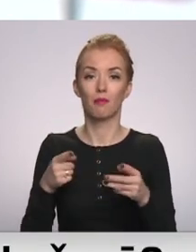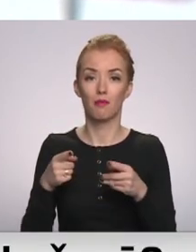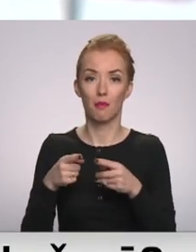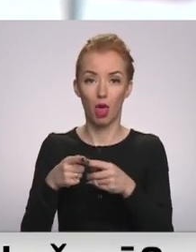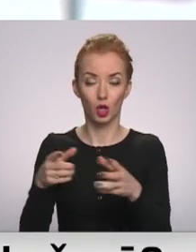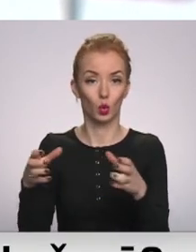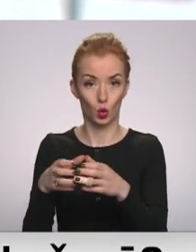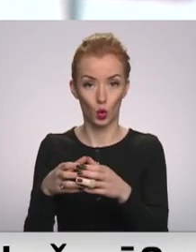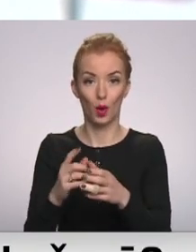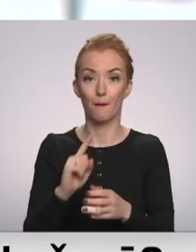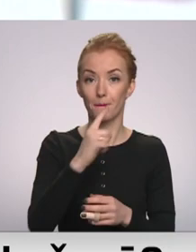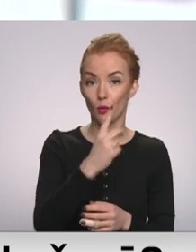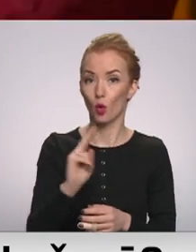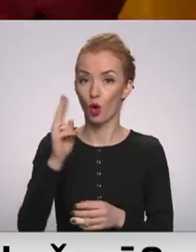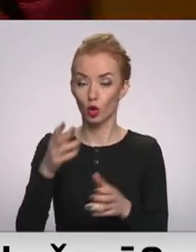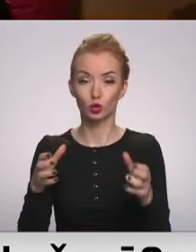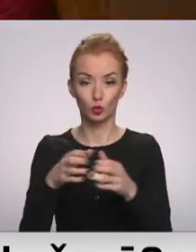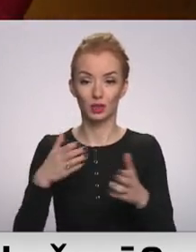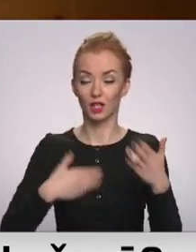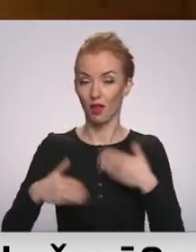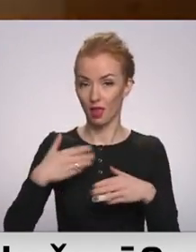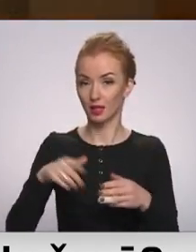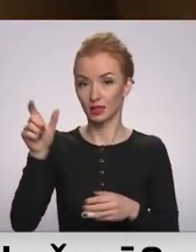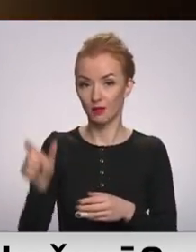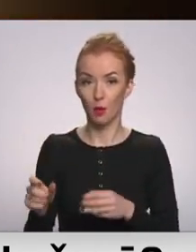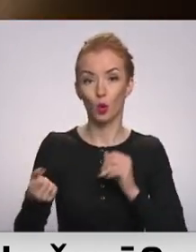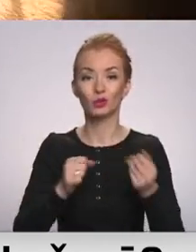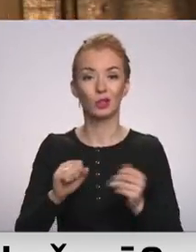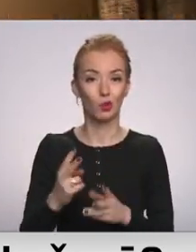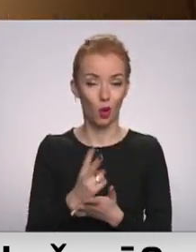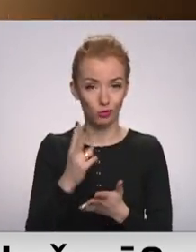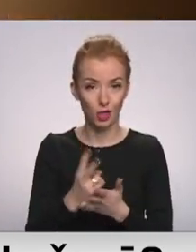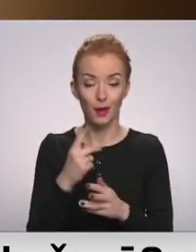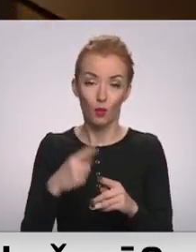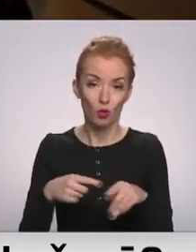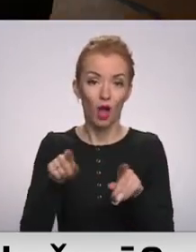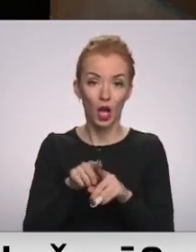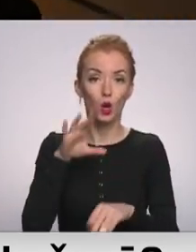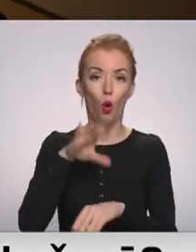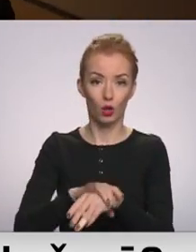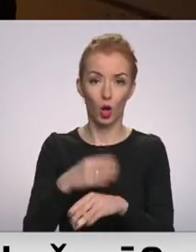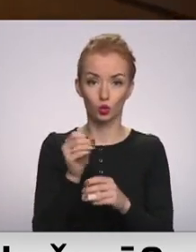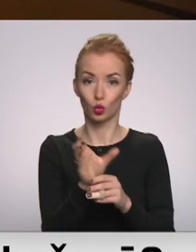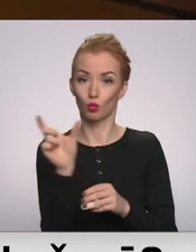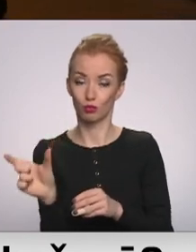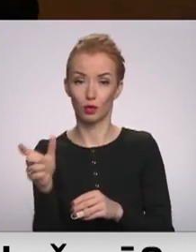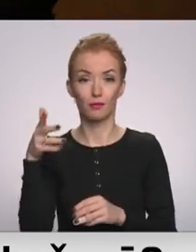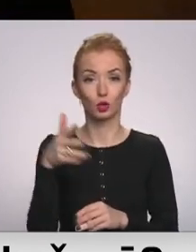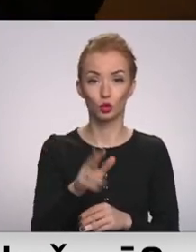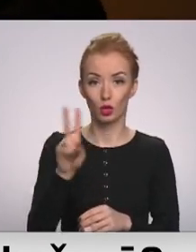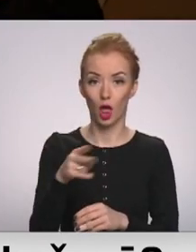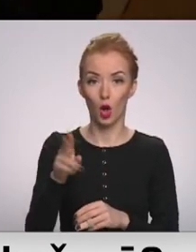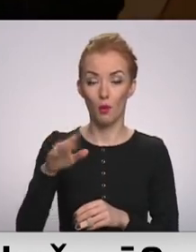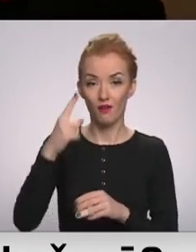mēķa grupai, tad pirmās un otrās invaliditātes cilvēkiem, kuriem kustību traucējumiem, un arī konkrētu summu 5000 eiro pa